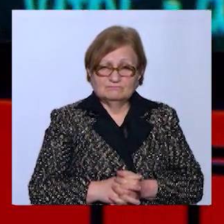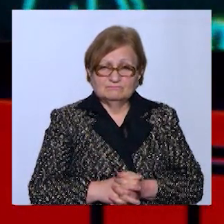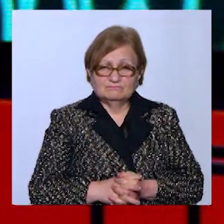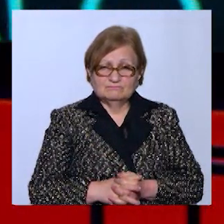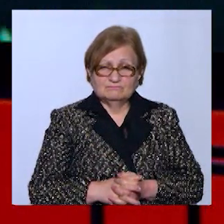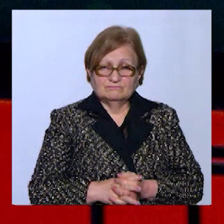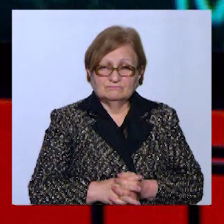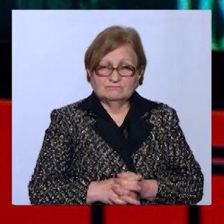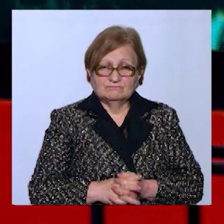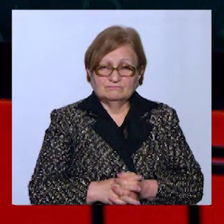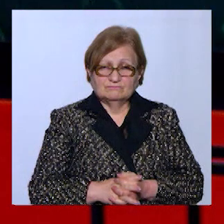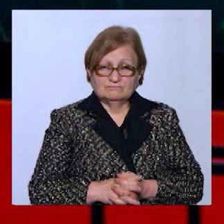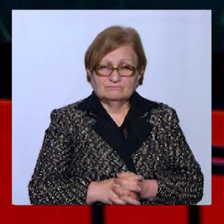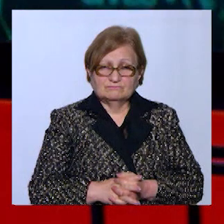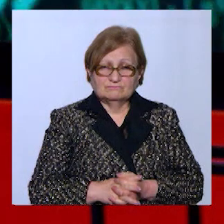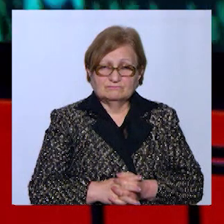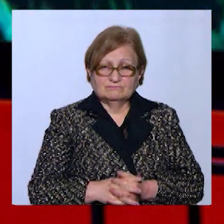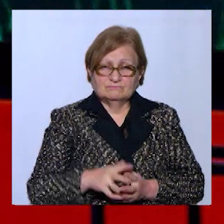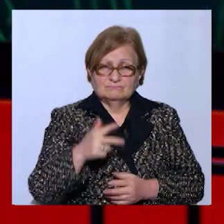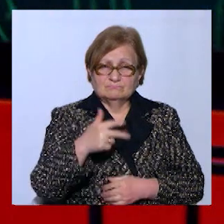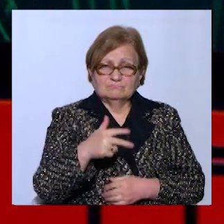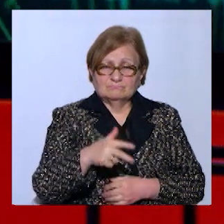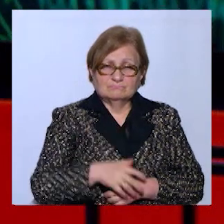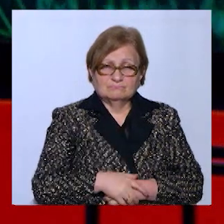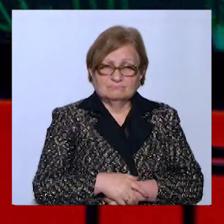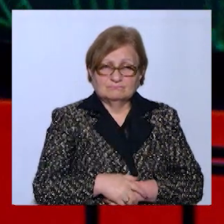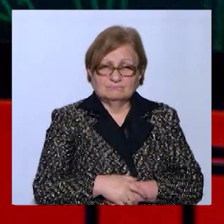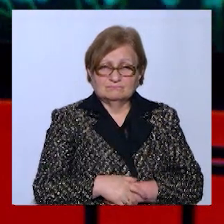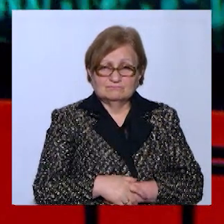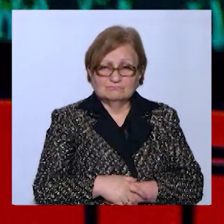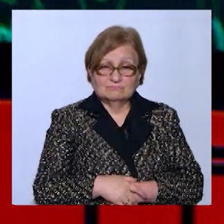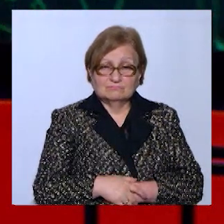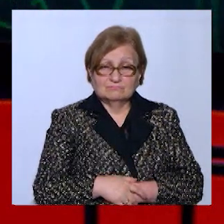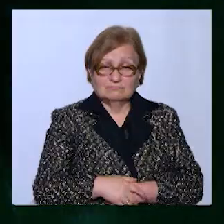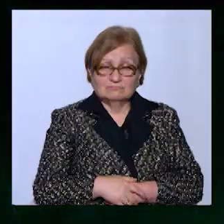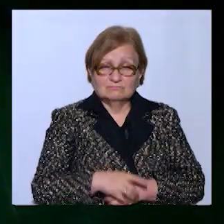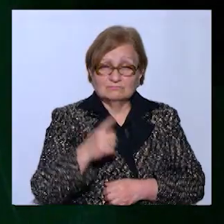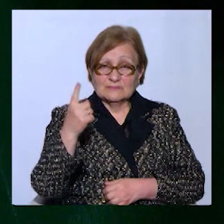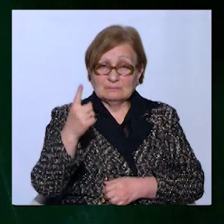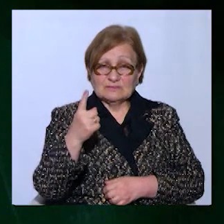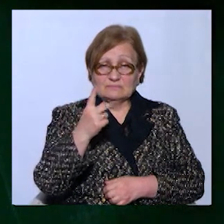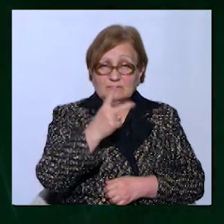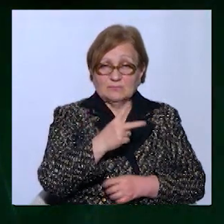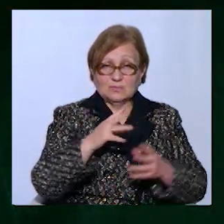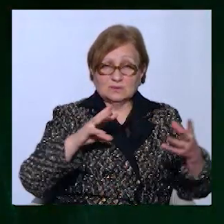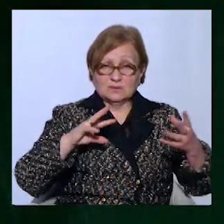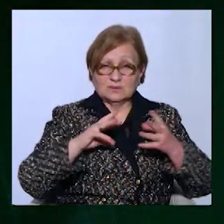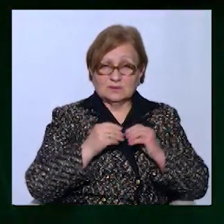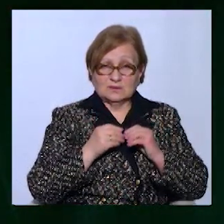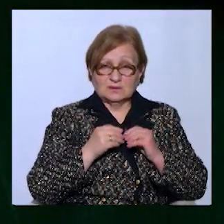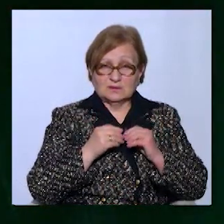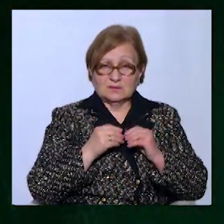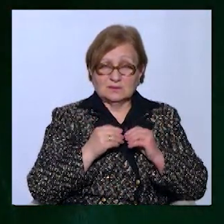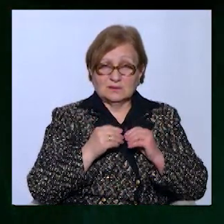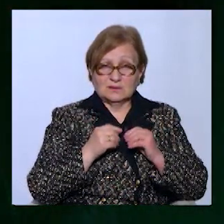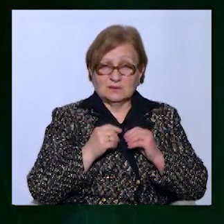იყოს 30. აბა ვნახოთ პირველი და მეორე ჯამი არის თუ არა. წავშლია გერიქს და